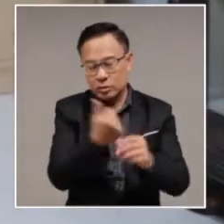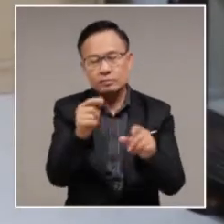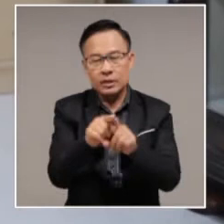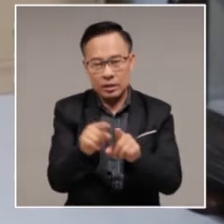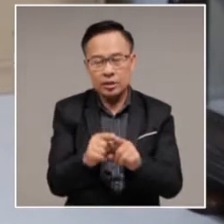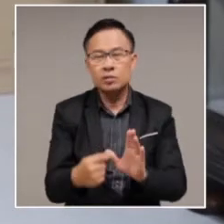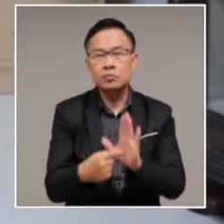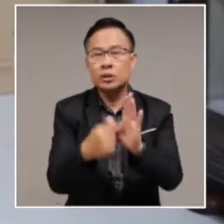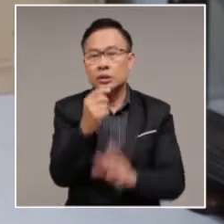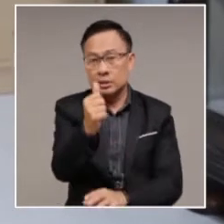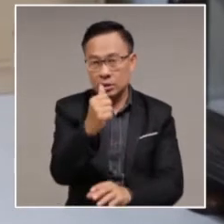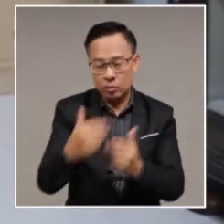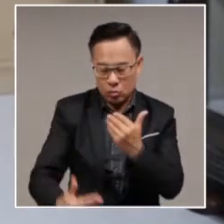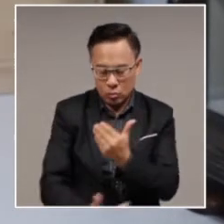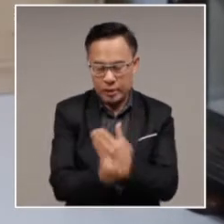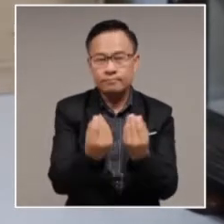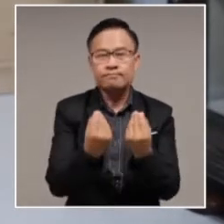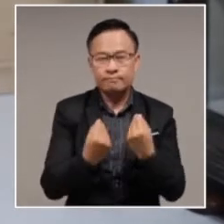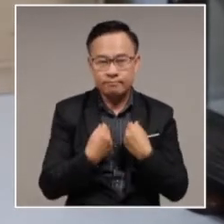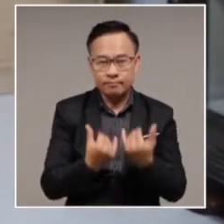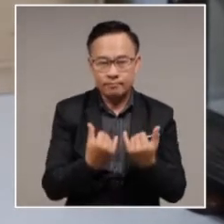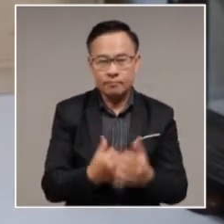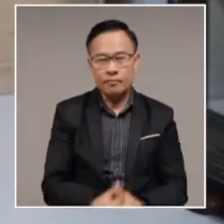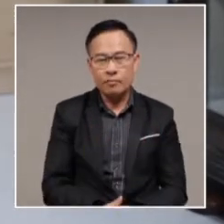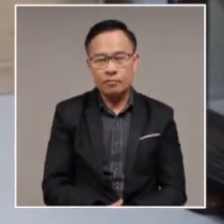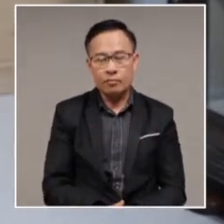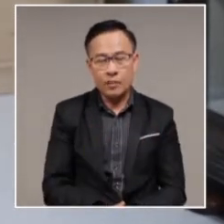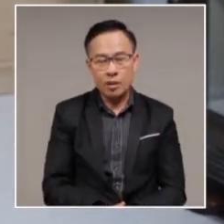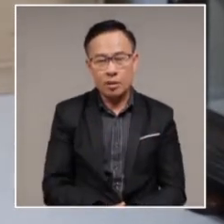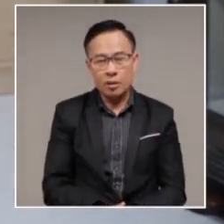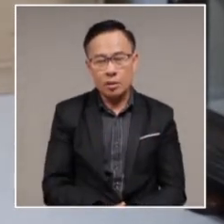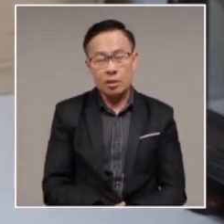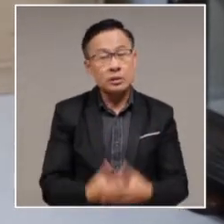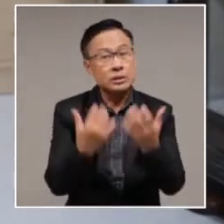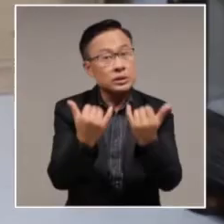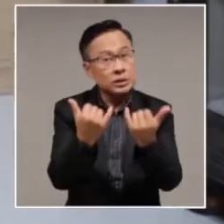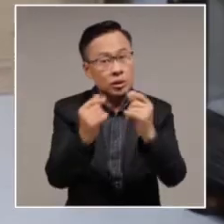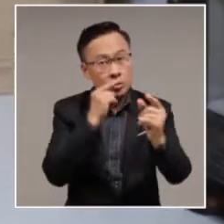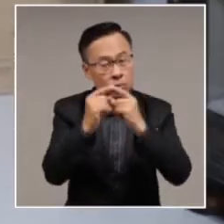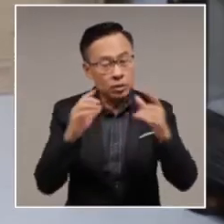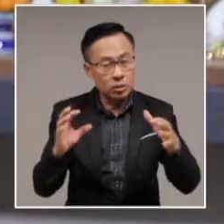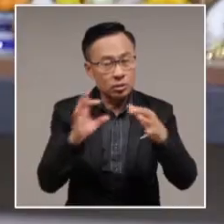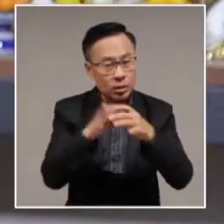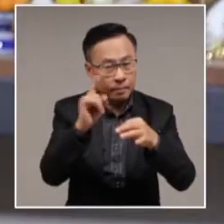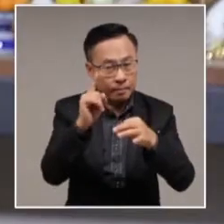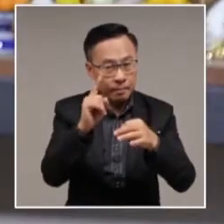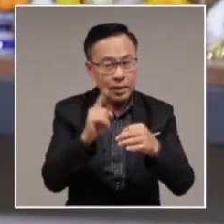าเป็นข้อดีไปเลยนะที่น้อได้มีโอกาสตรงนี้นะคะทีนี้เราไปพูดถึงในเรื่อง